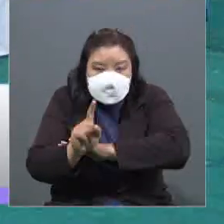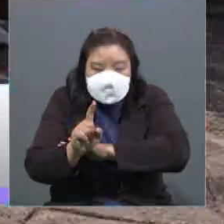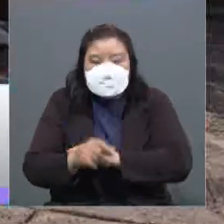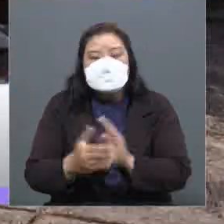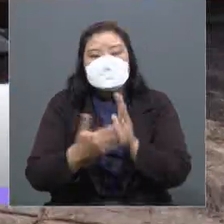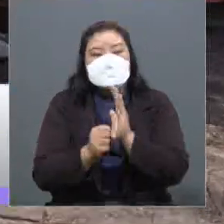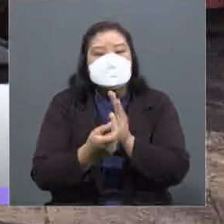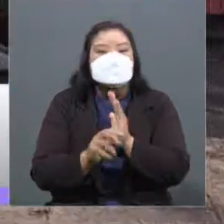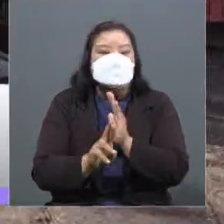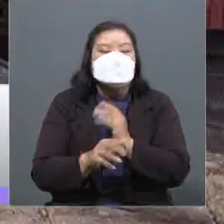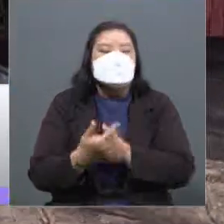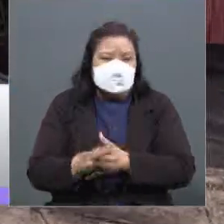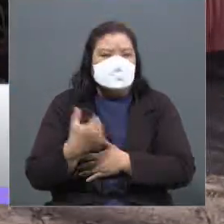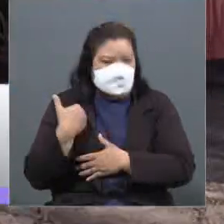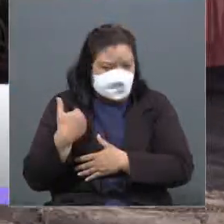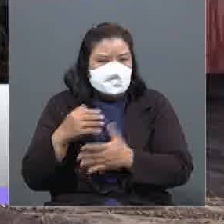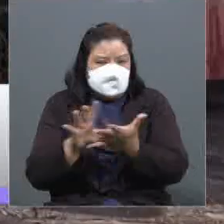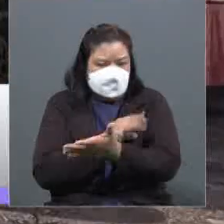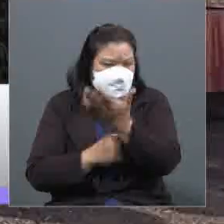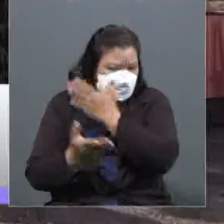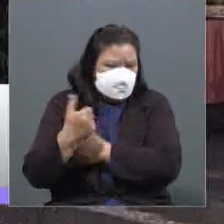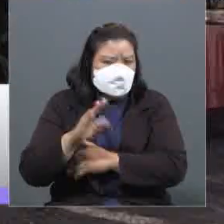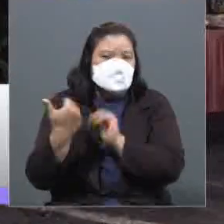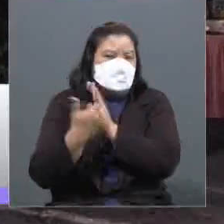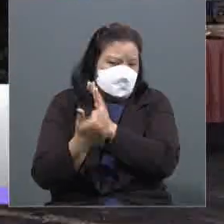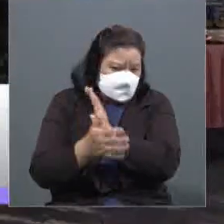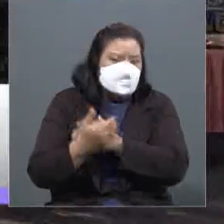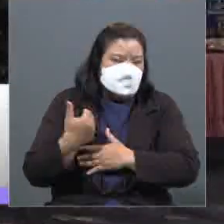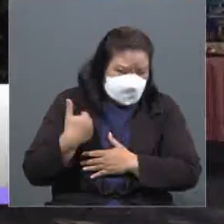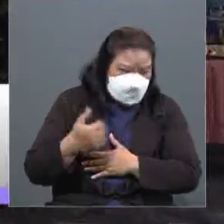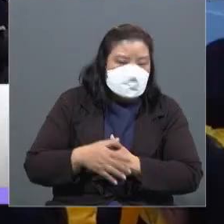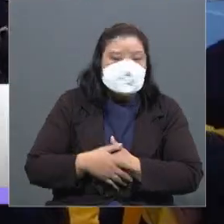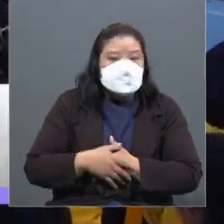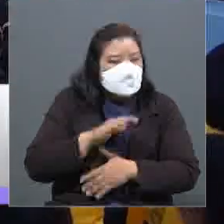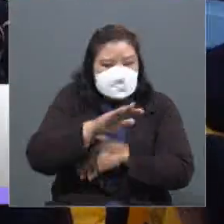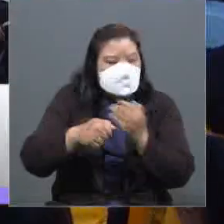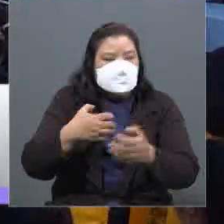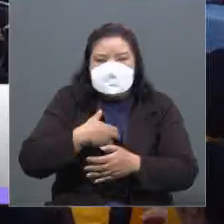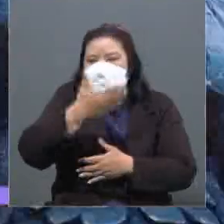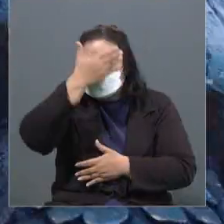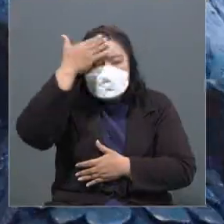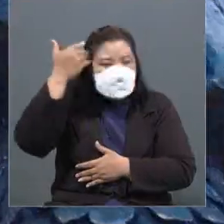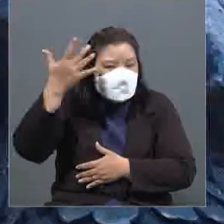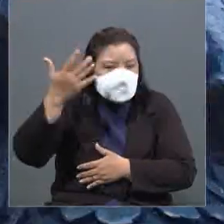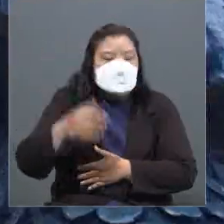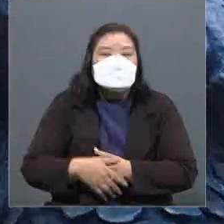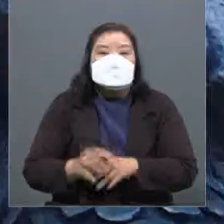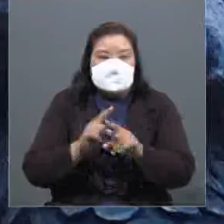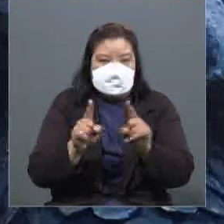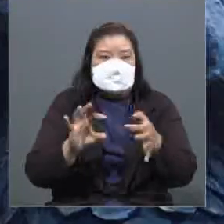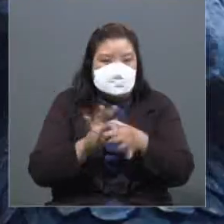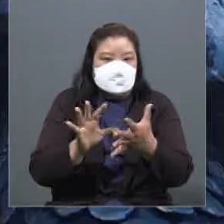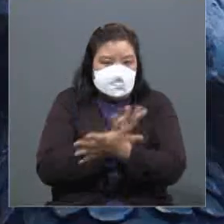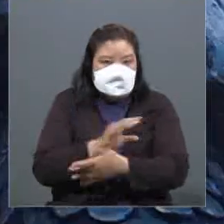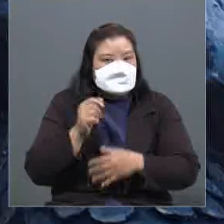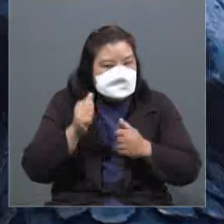ครเพื่อส่งเสริมและอนุรักษ์ประเพณีอีสานฮีด12คลอง14ให้คงอยู่รวมถึงเผยแพร่ประเพณีวัฒนธร